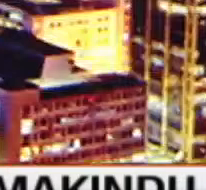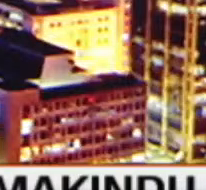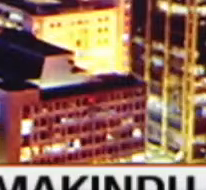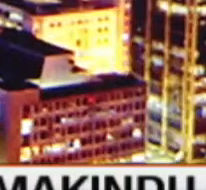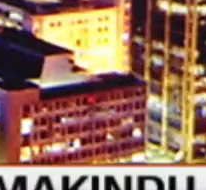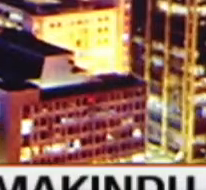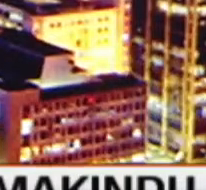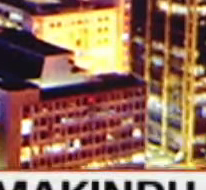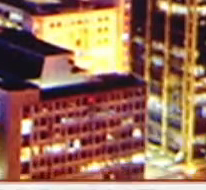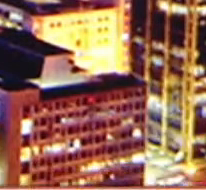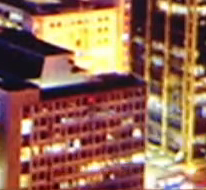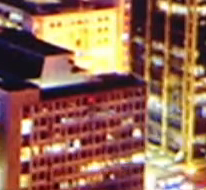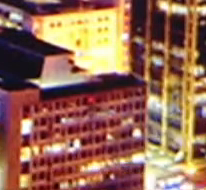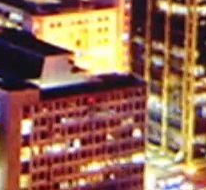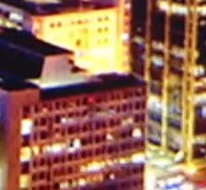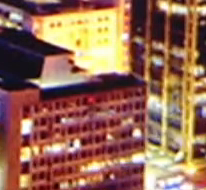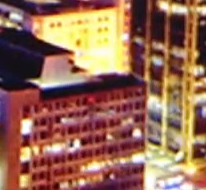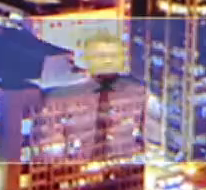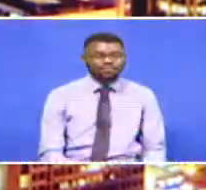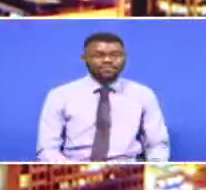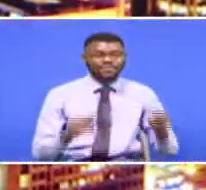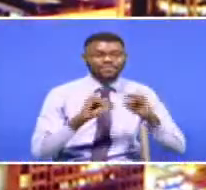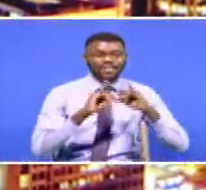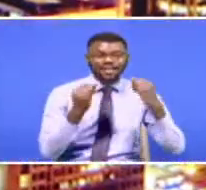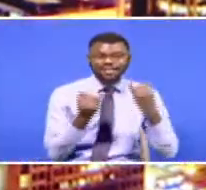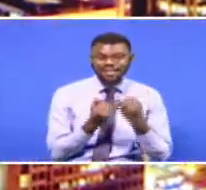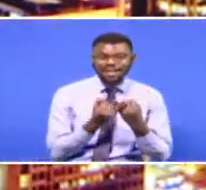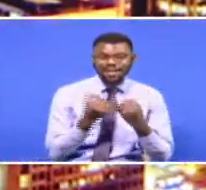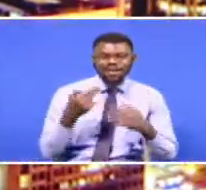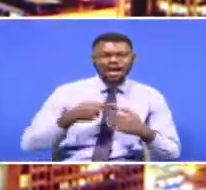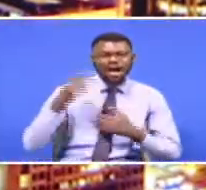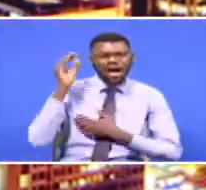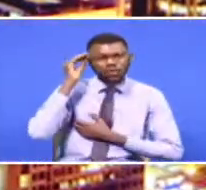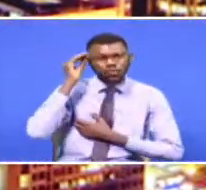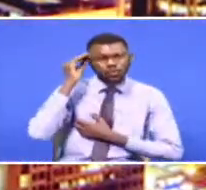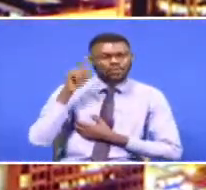Taasisi za masomo ya juu zimepewa changamoto kutekeleza sera za masomo.